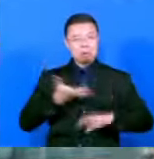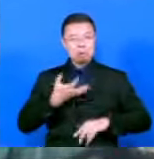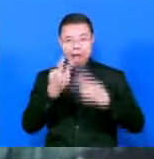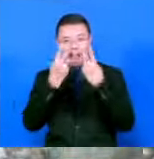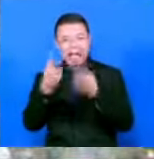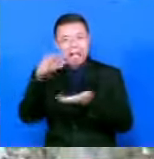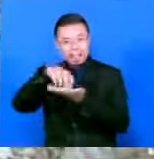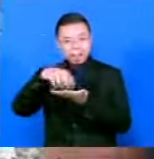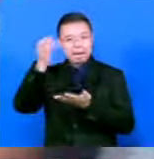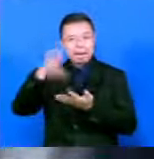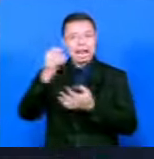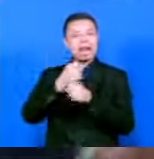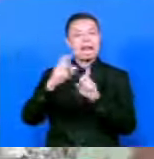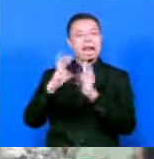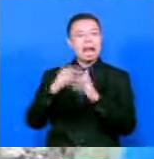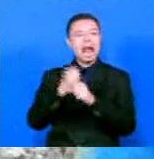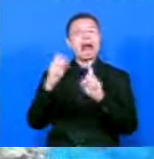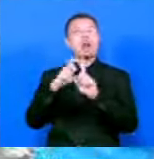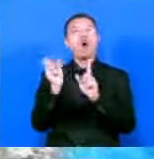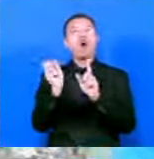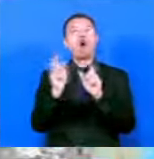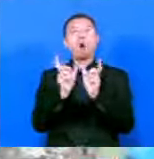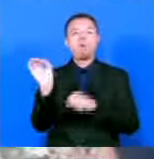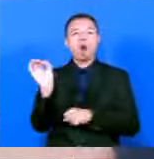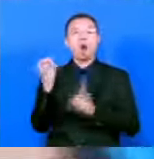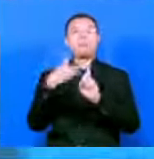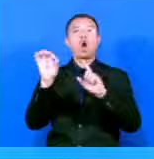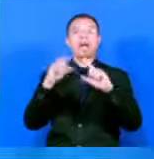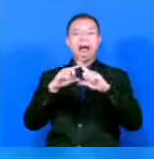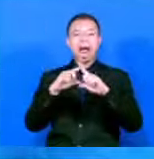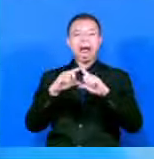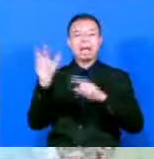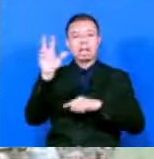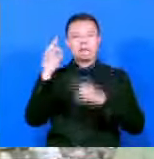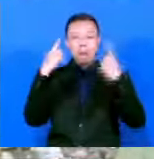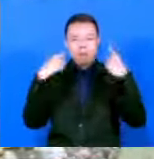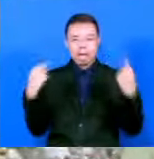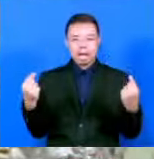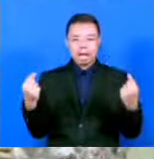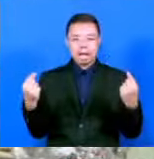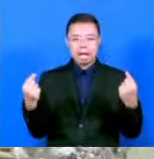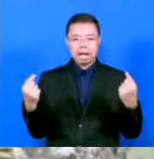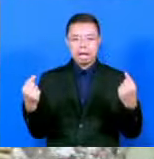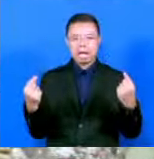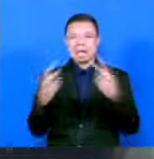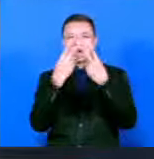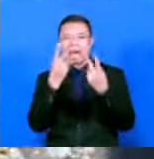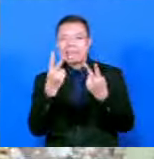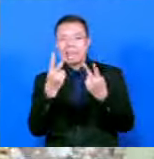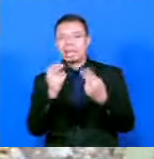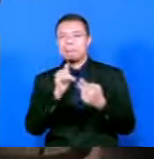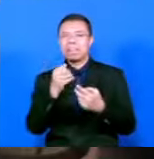datang ke Desa Gedang Dowo, Kecamatan Jepon, Kabupaten Blora, Jawa Tengah. Meski terkesan